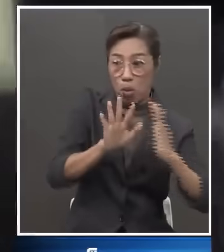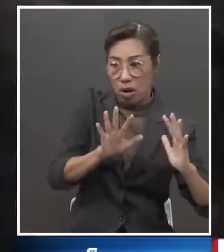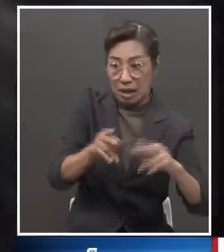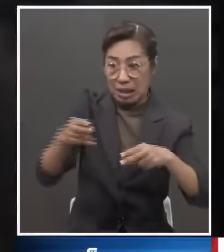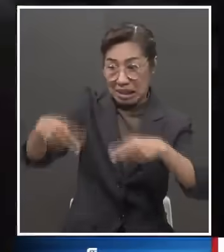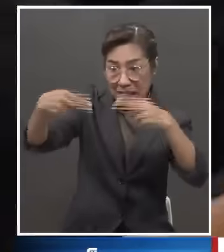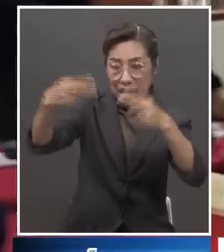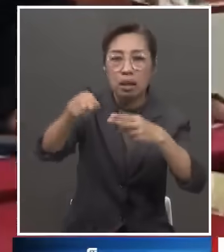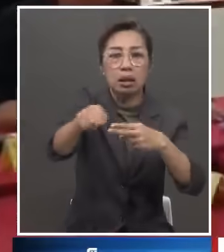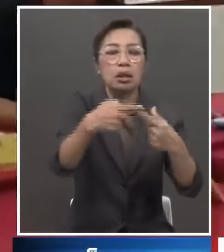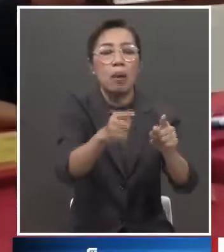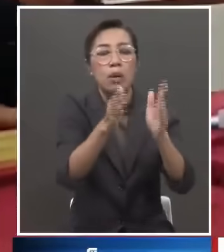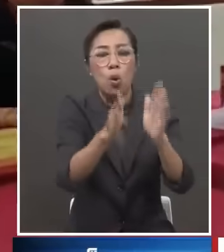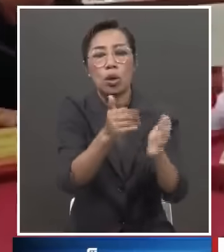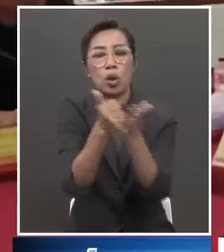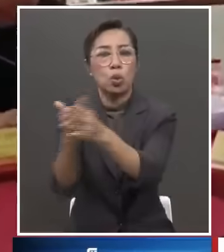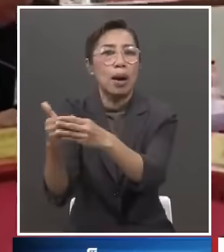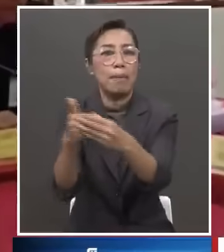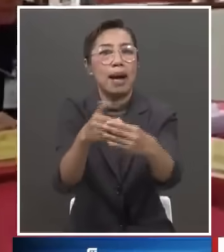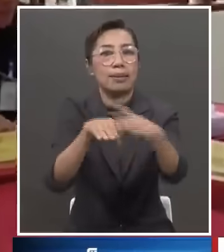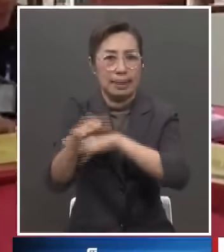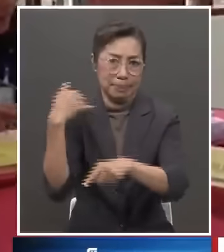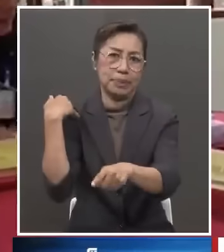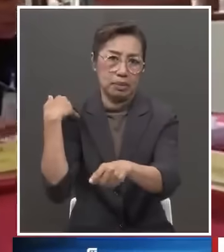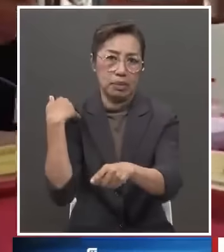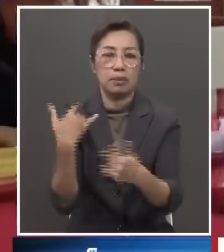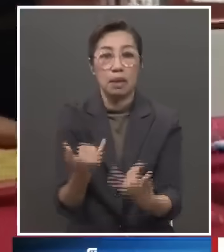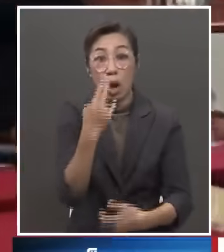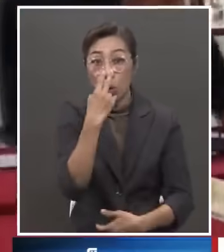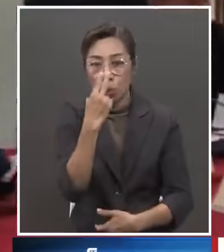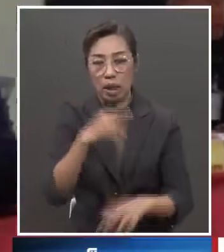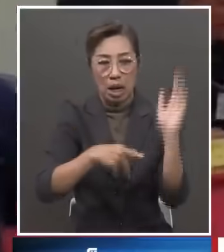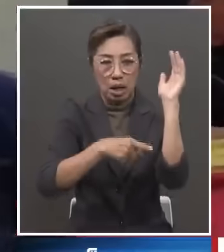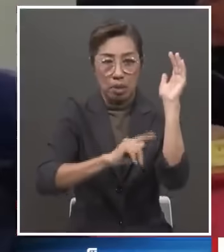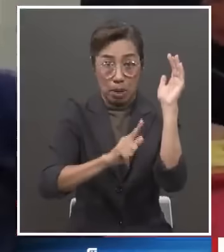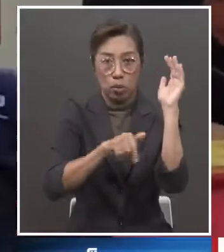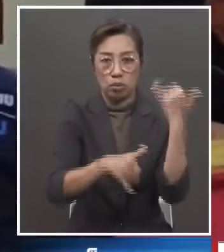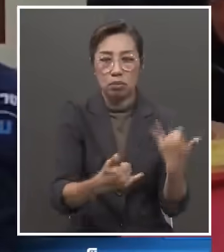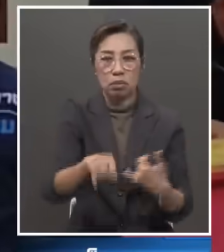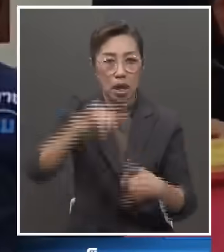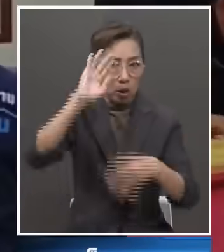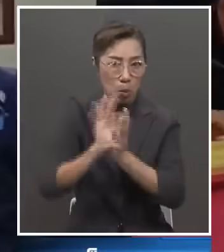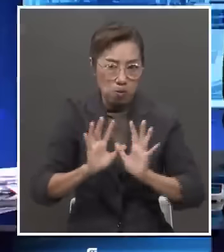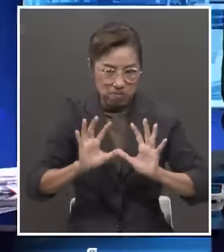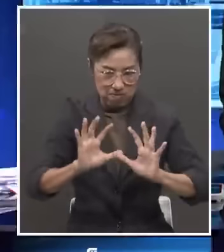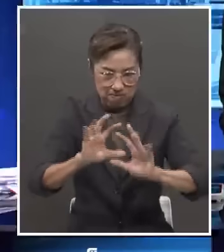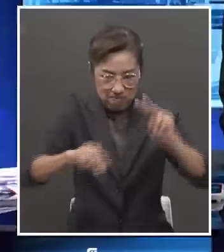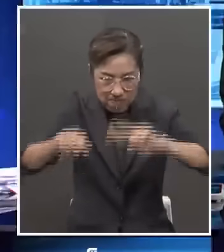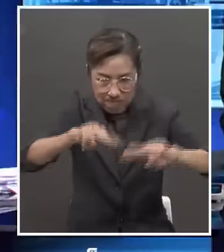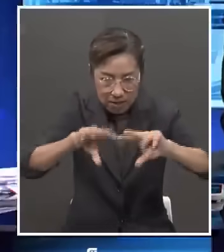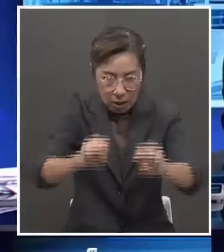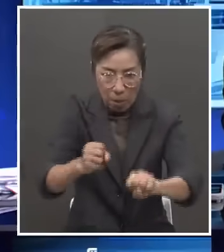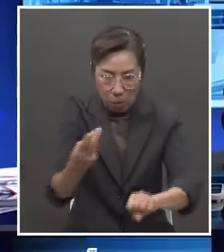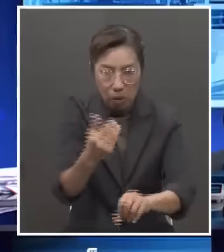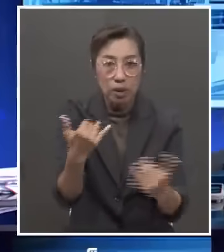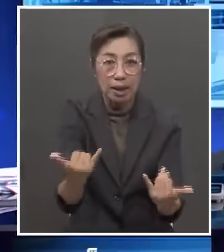แป้งหลบหนีไปด้วยเราจะติดตามความคืบหน้าในพื้นที่เพราะว่าตำรวจเขาระดมกำลังที่จะตามหาตัวเสียแป้งให้ได้นะครับ